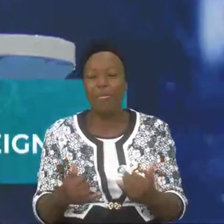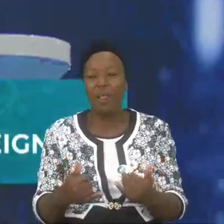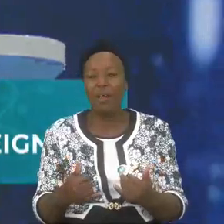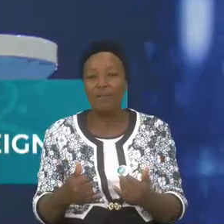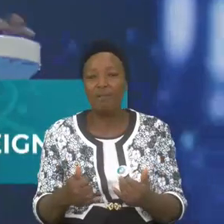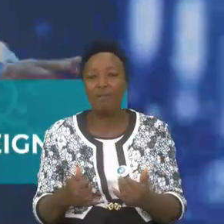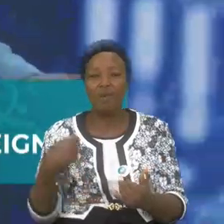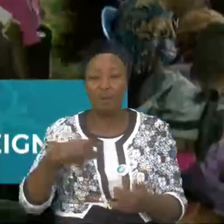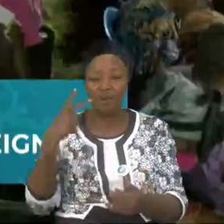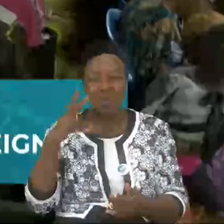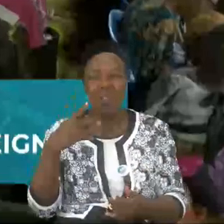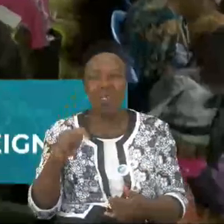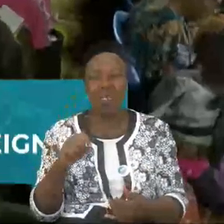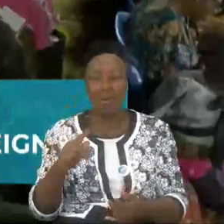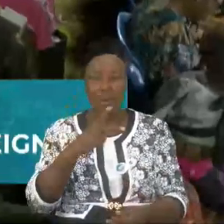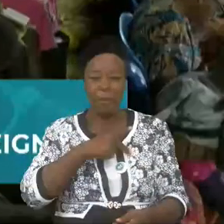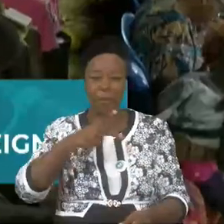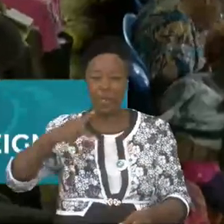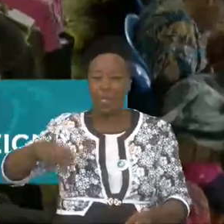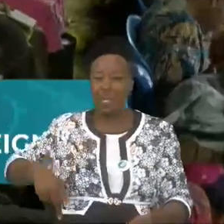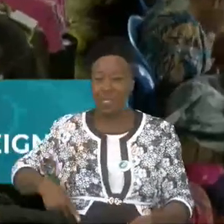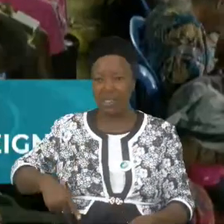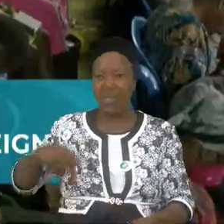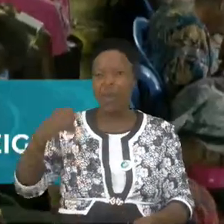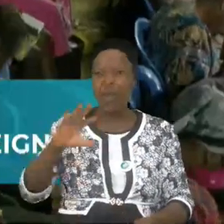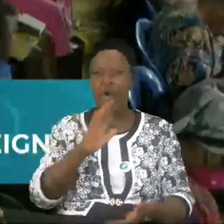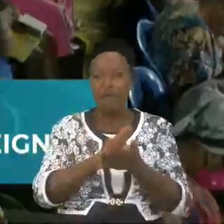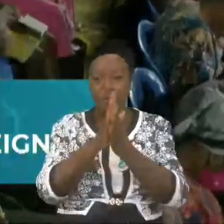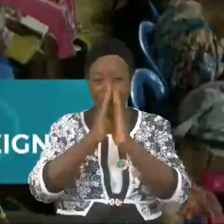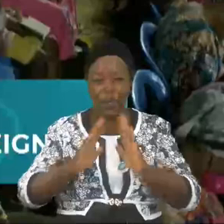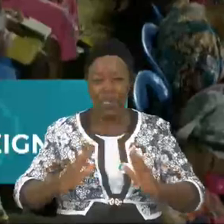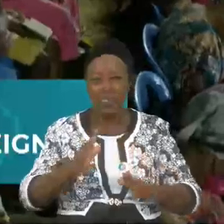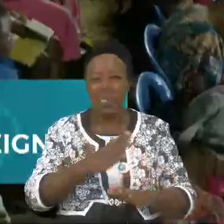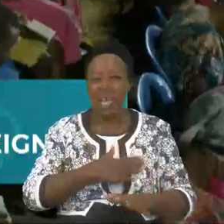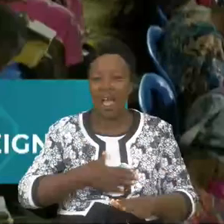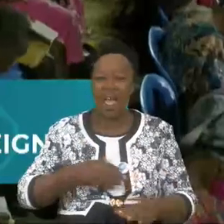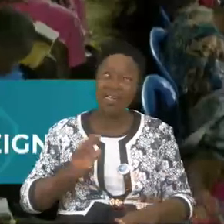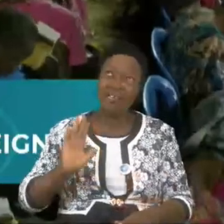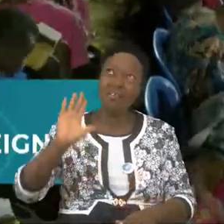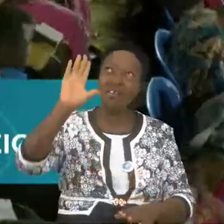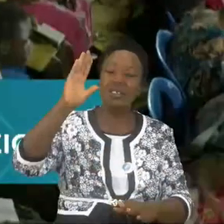le prince de paix et son règne final.